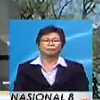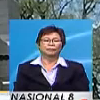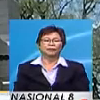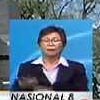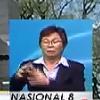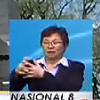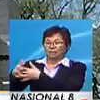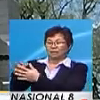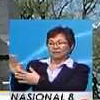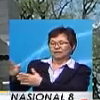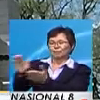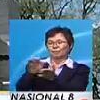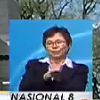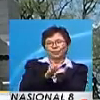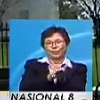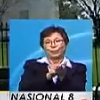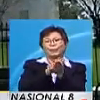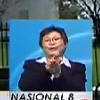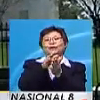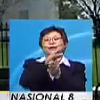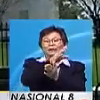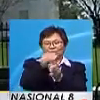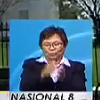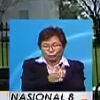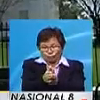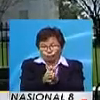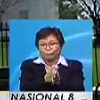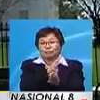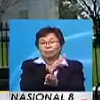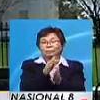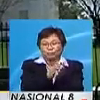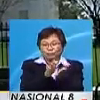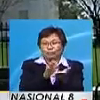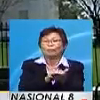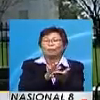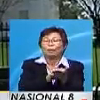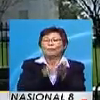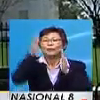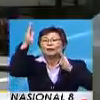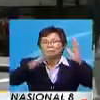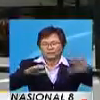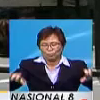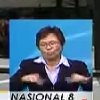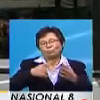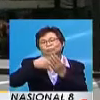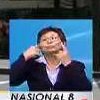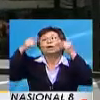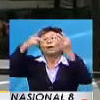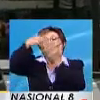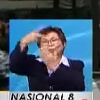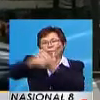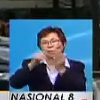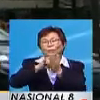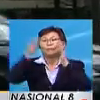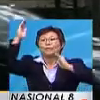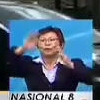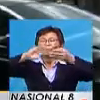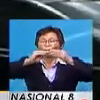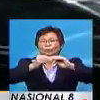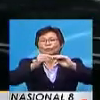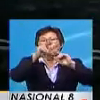pihak Amerika Syarikat memuji langkah dan usaha yang telah diambil Malaysia bagi menjayakan program itu Malaysia kini berada pada